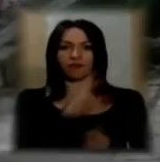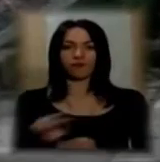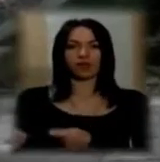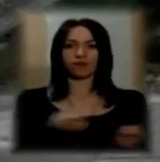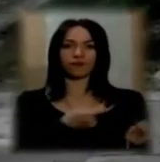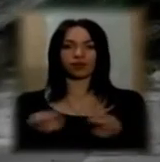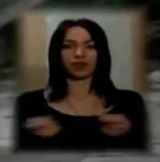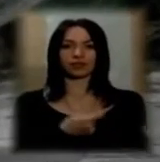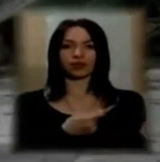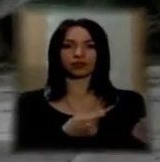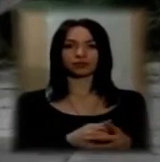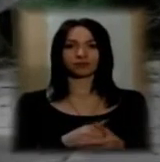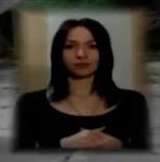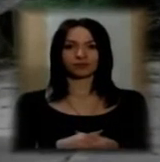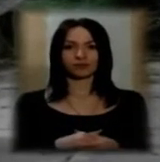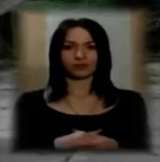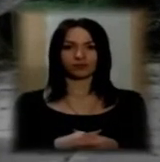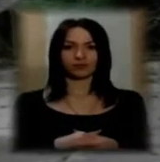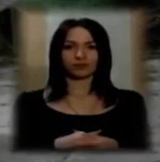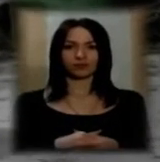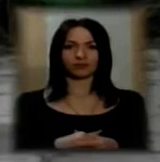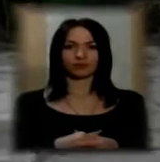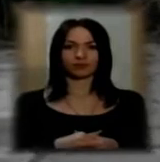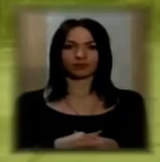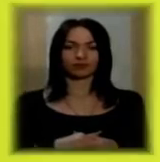Ляшенка, Ігор Печенко. Новини на Суспільному. Херсон.